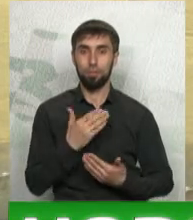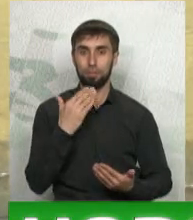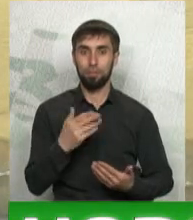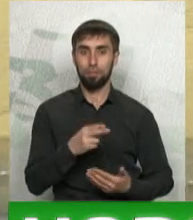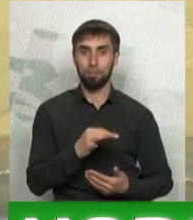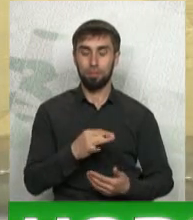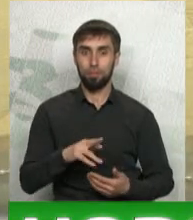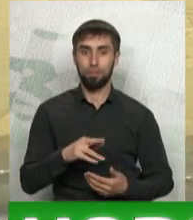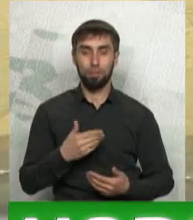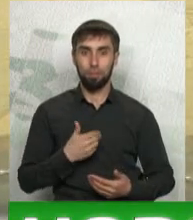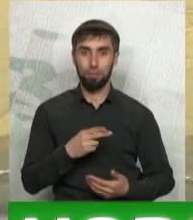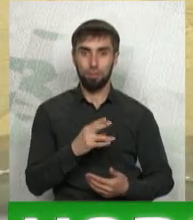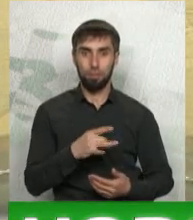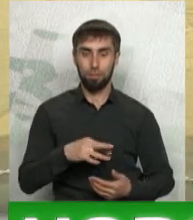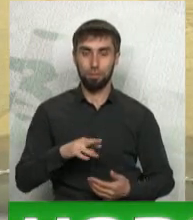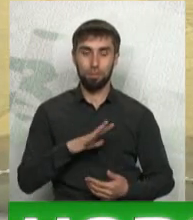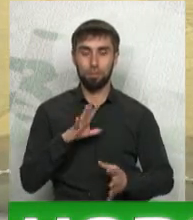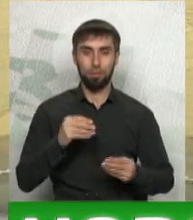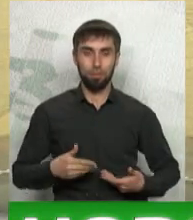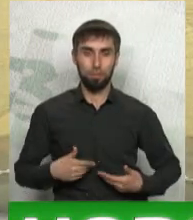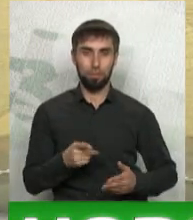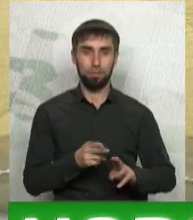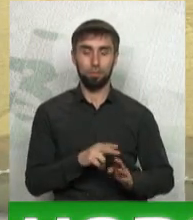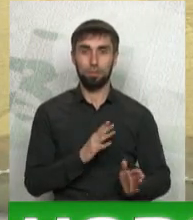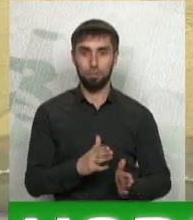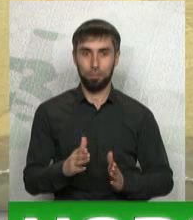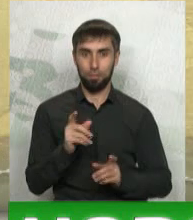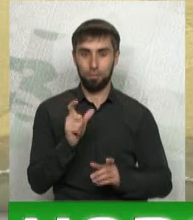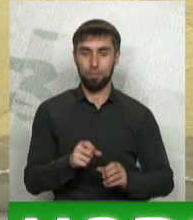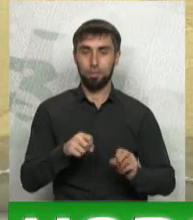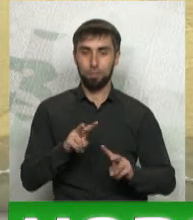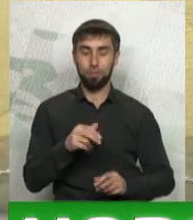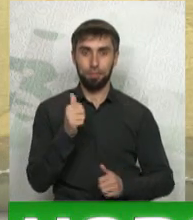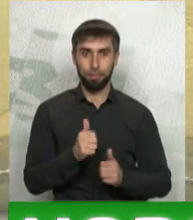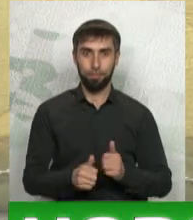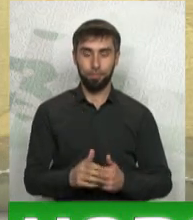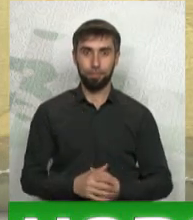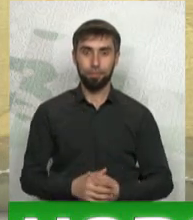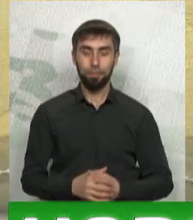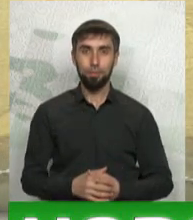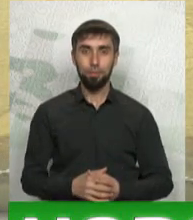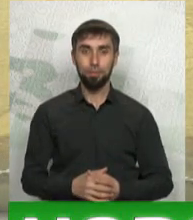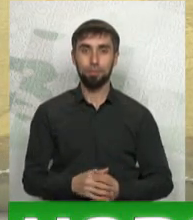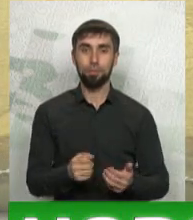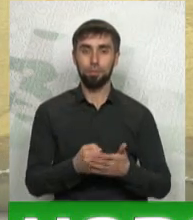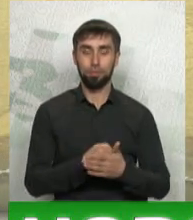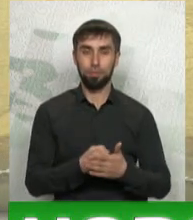критерий мы хотели был всю жизнь и порядочность специалист всегда добьется